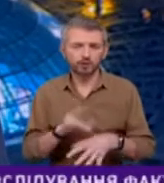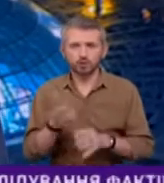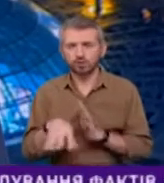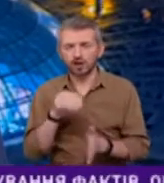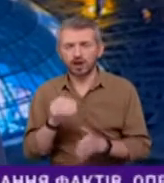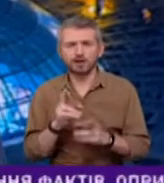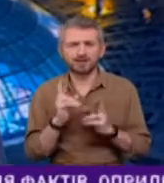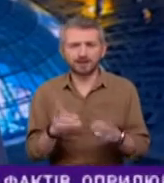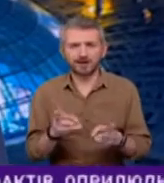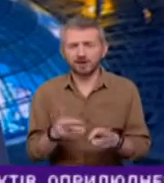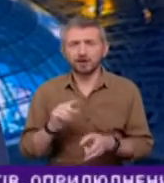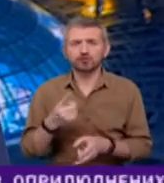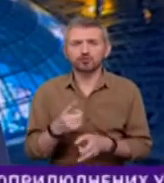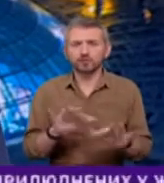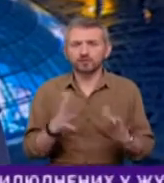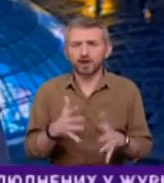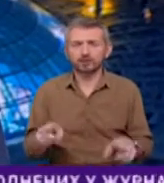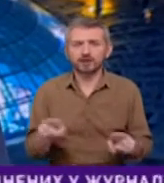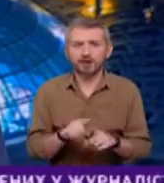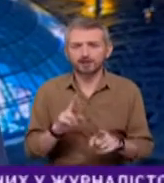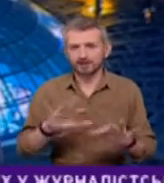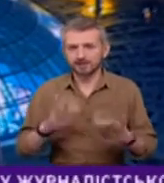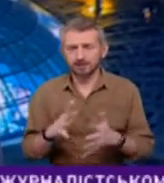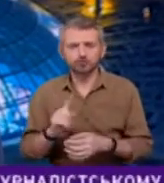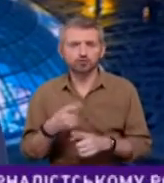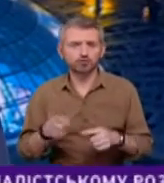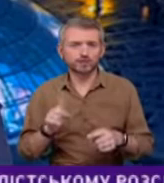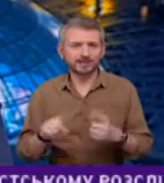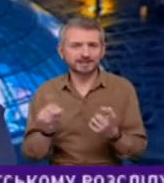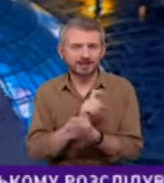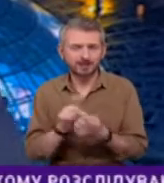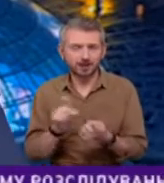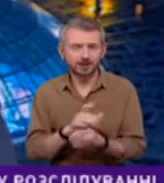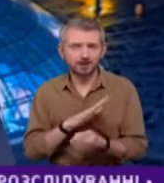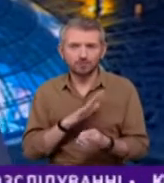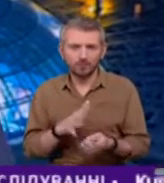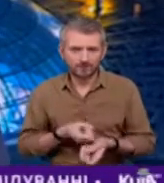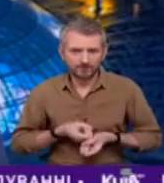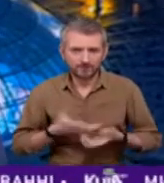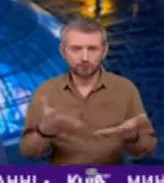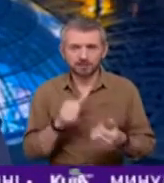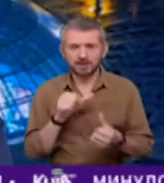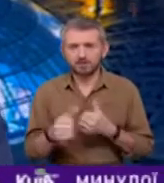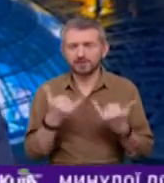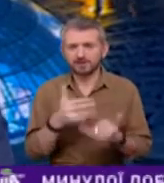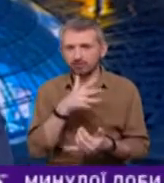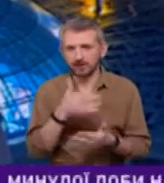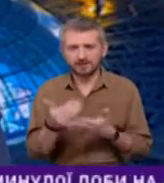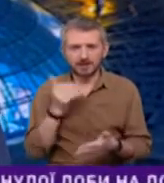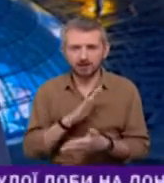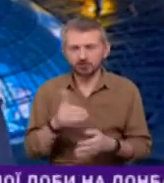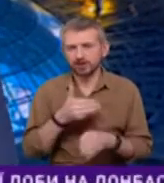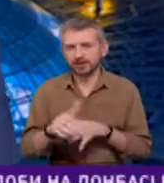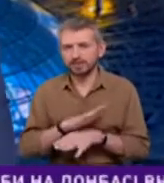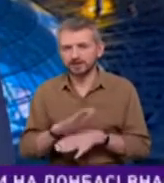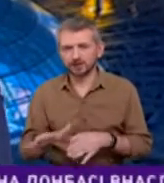обирає, яким чином, чому сталося так, як сталося, і чому цей скандал був виплеснутий саме в цей час, не раніше, не